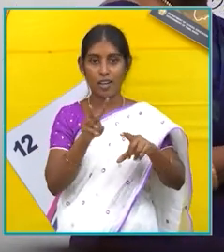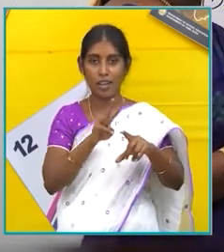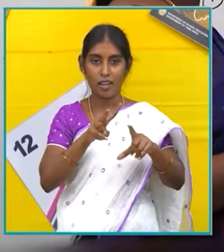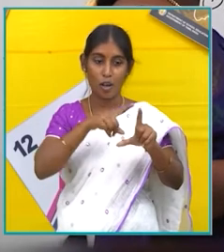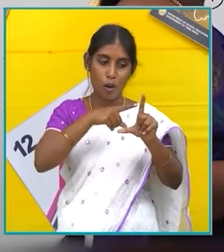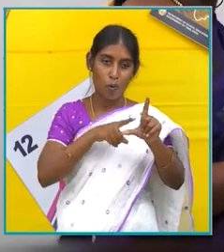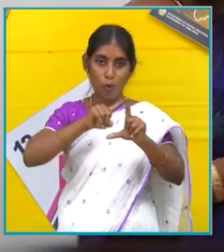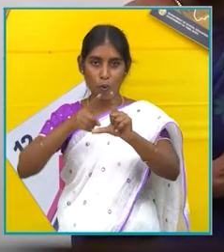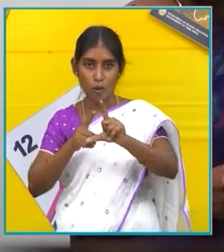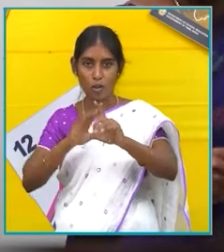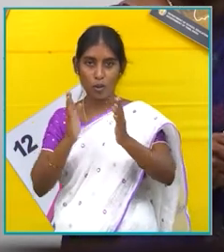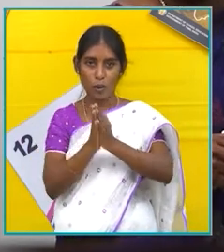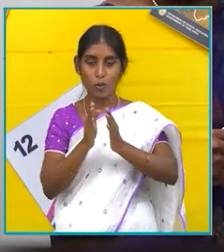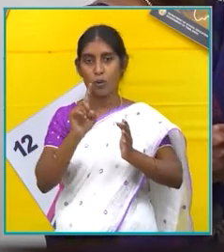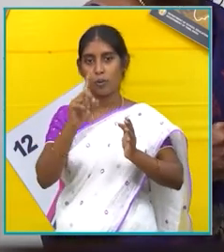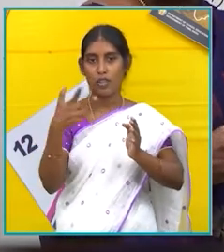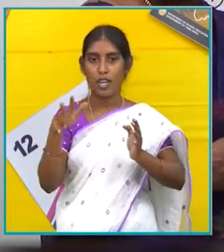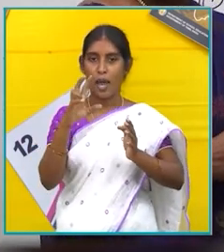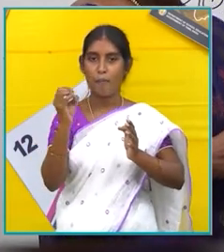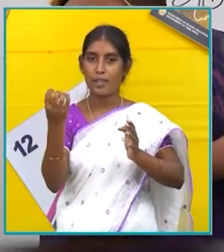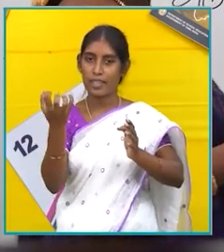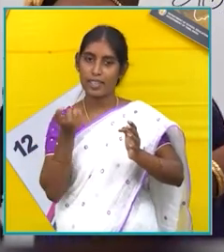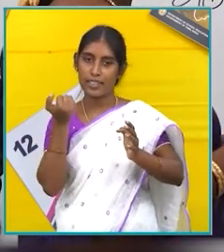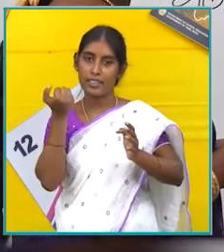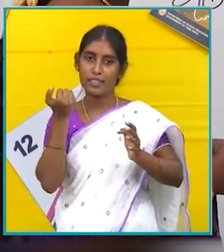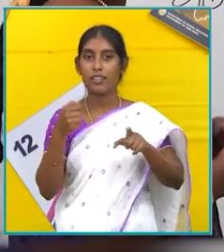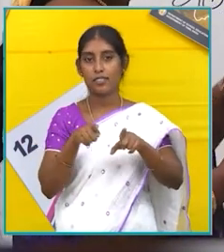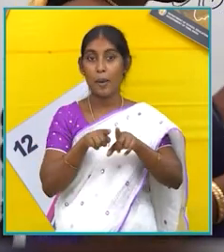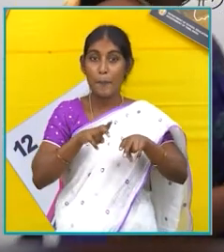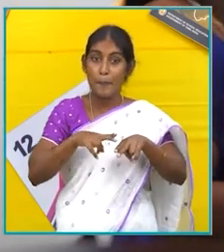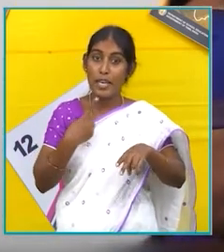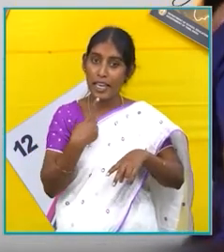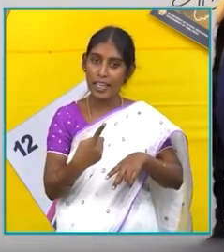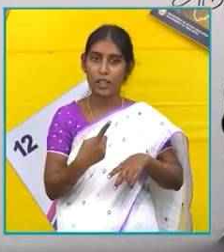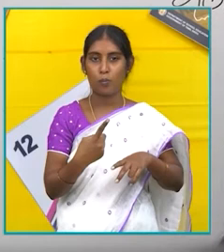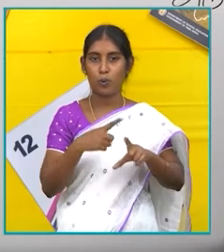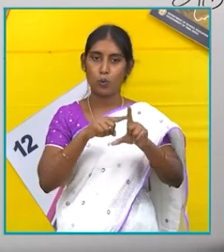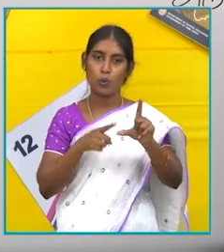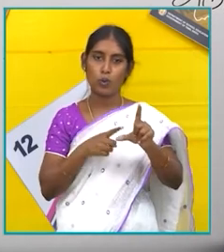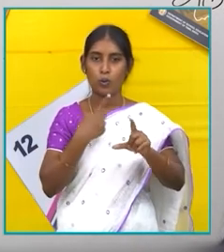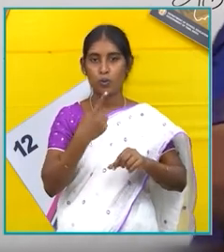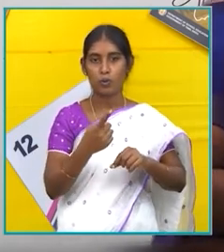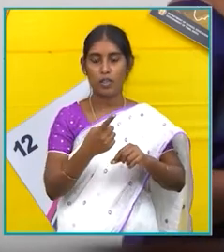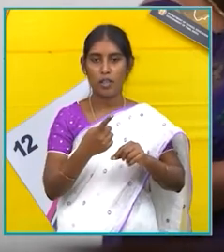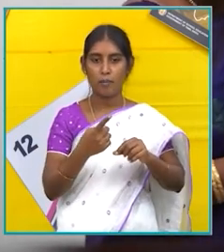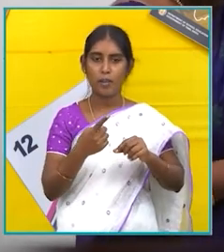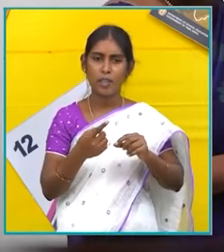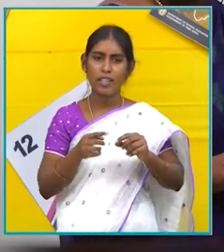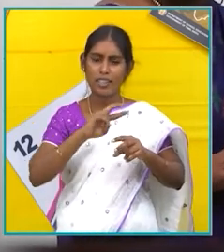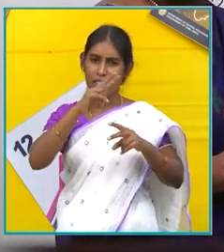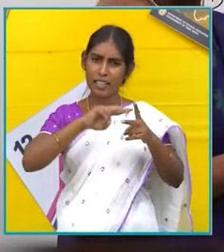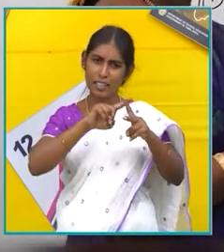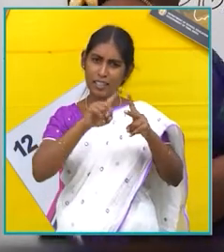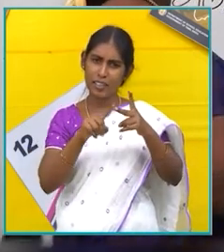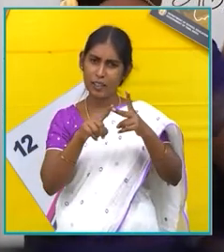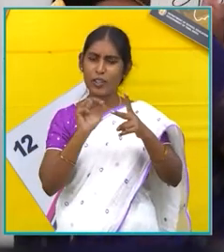கோணங்களின் கூடுதல் 180 டிகிரி எனில் அவை மிகை நிரப்பு கோணங்கள். இப்போ மிகை நிரப்பு கோணங்களுக்கும் நேரிய கோணங்களுக்கும் என்ன